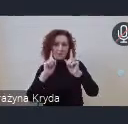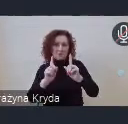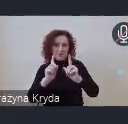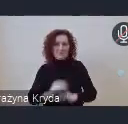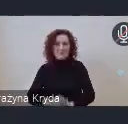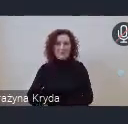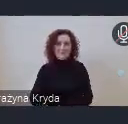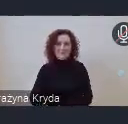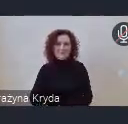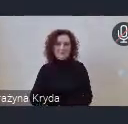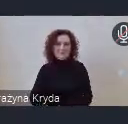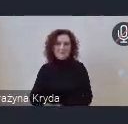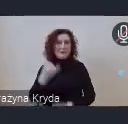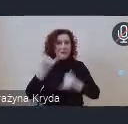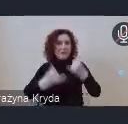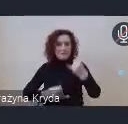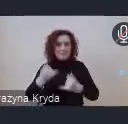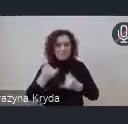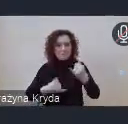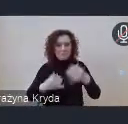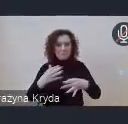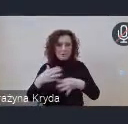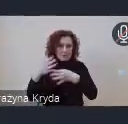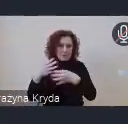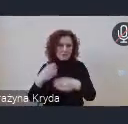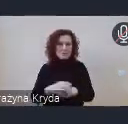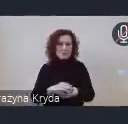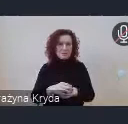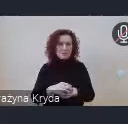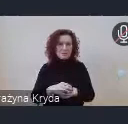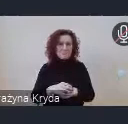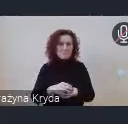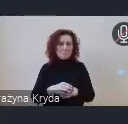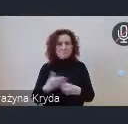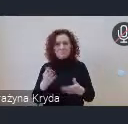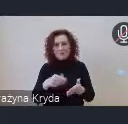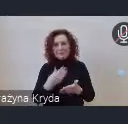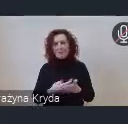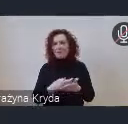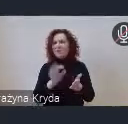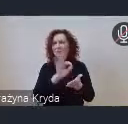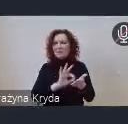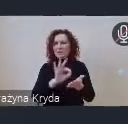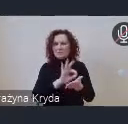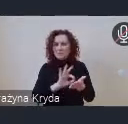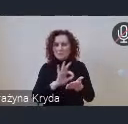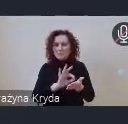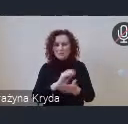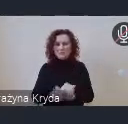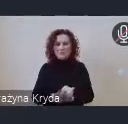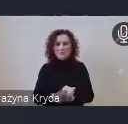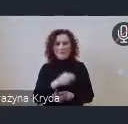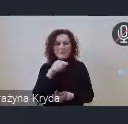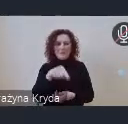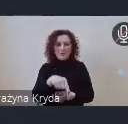Jeżeli to są schody takie właśnie prowadzące tak dalej na tym schemacie to nawet tych dolnych bąbelków będzie